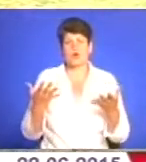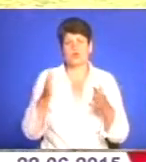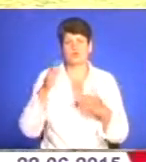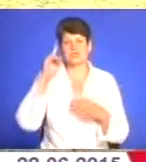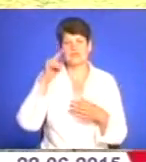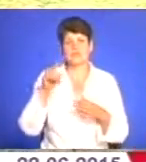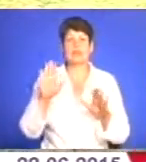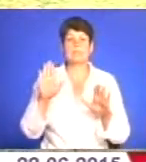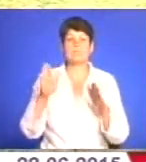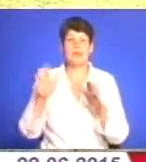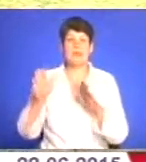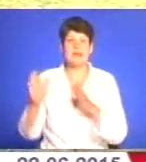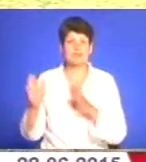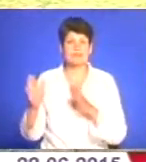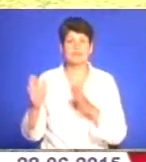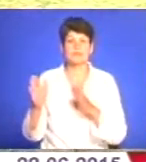на яких помилках тобі,